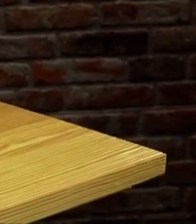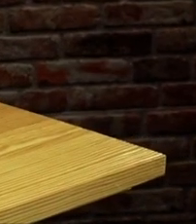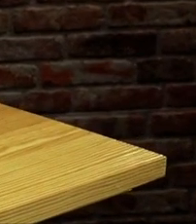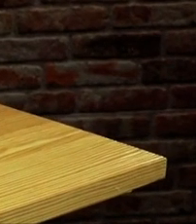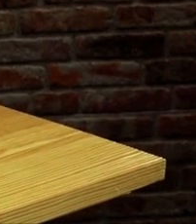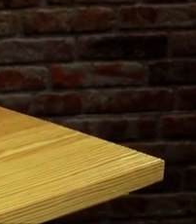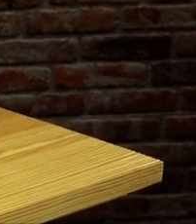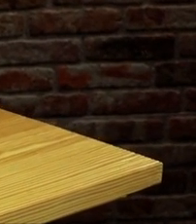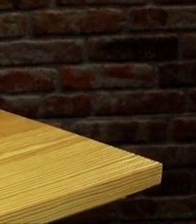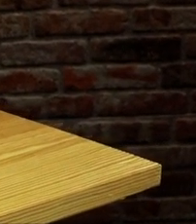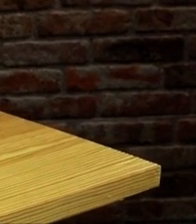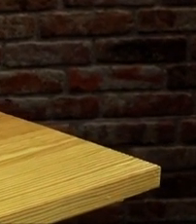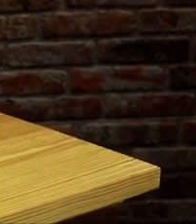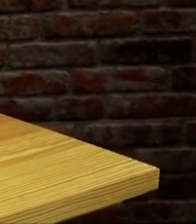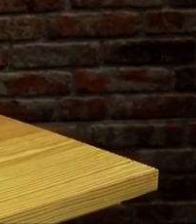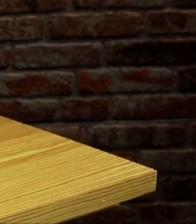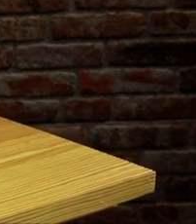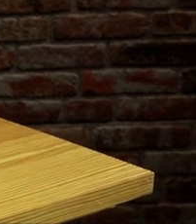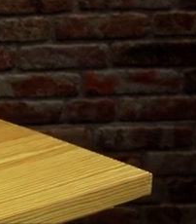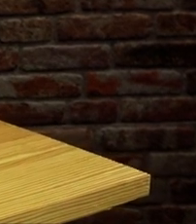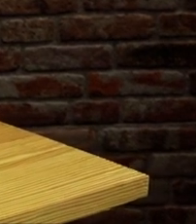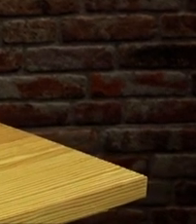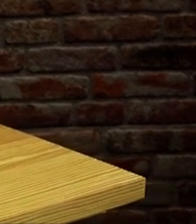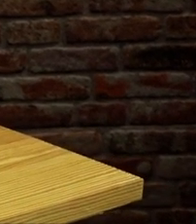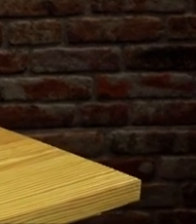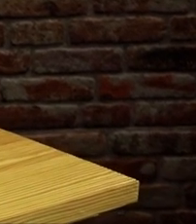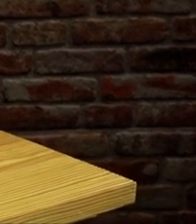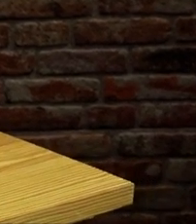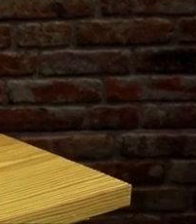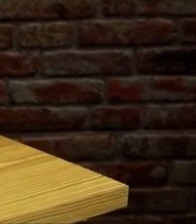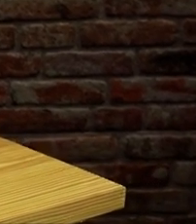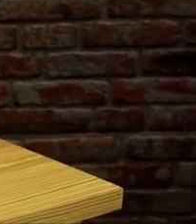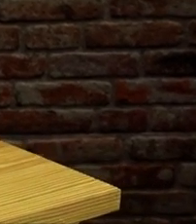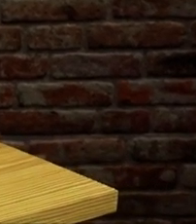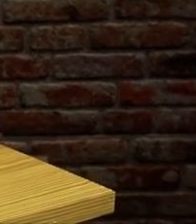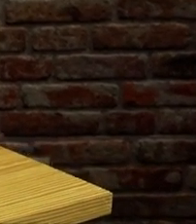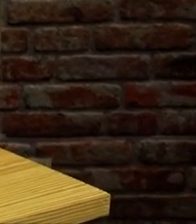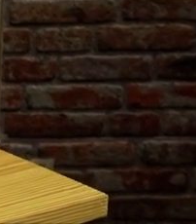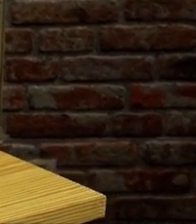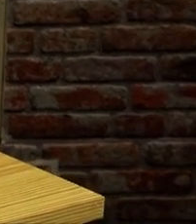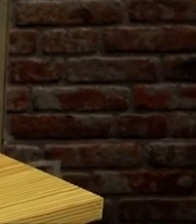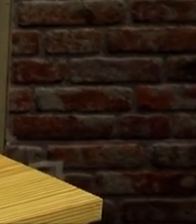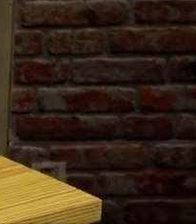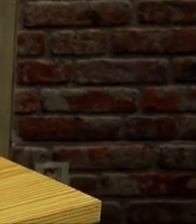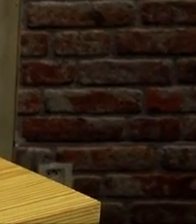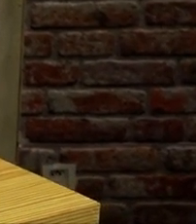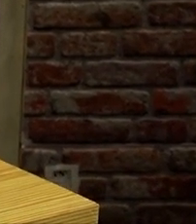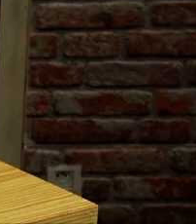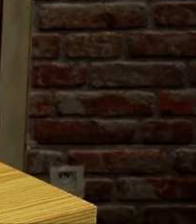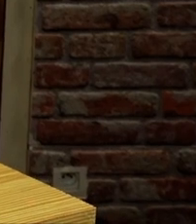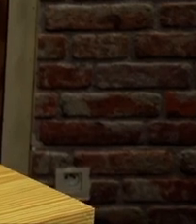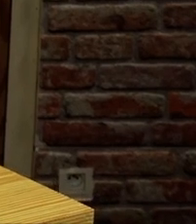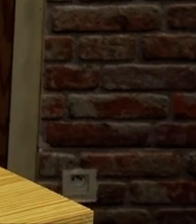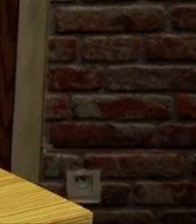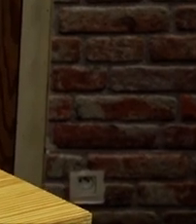Bon, en résumé, un élève qui dort suffisamment est un élève qui reste concentré le jour et qui mémorise mieux